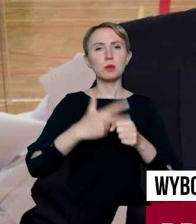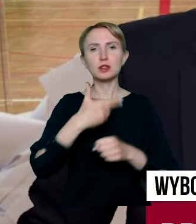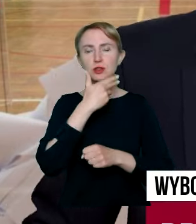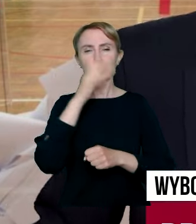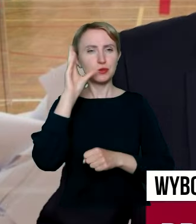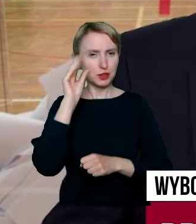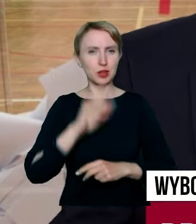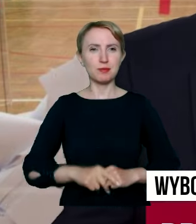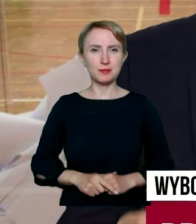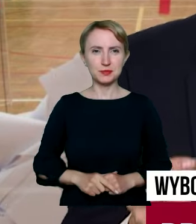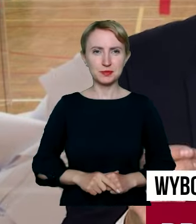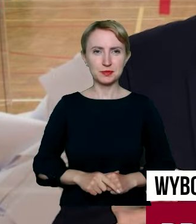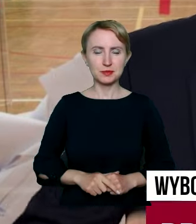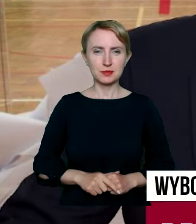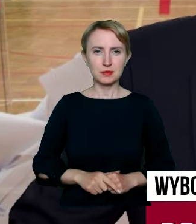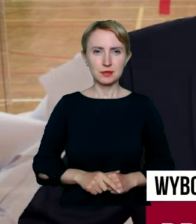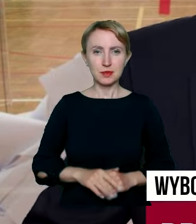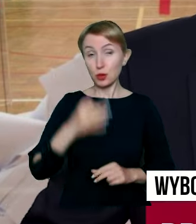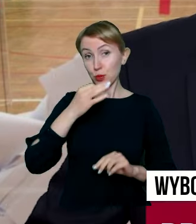19:30. Więc na to pytanie już